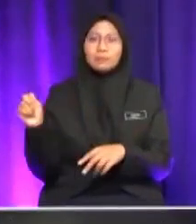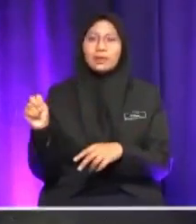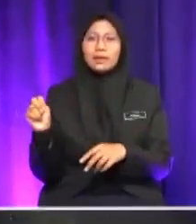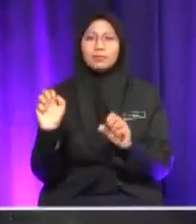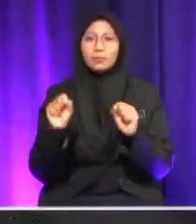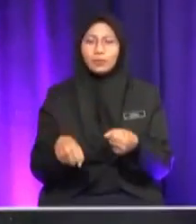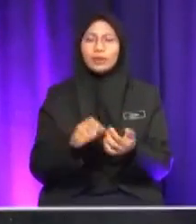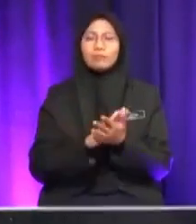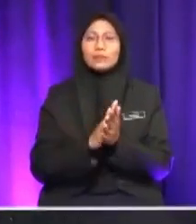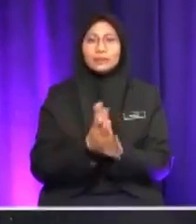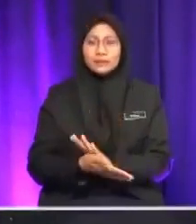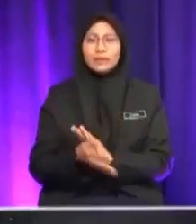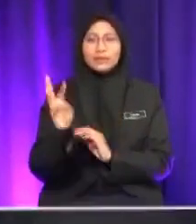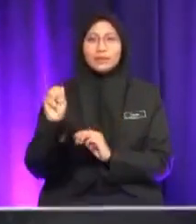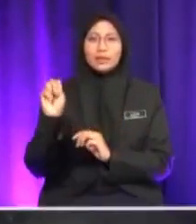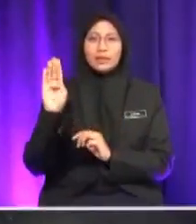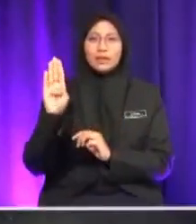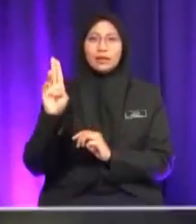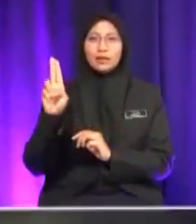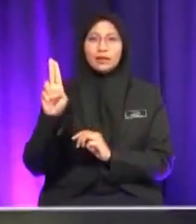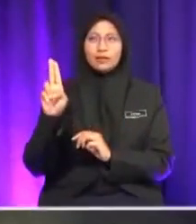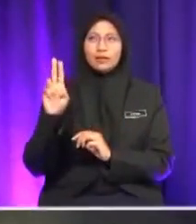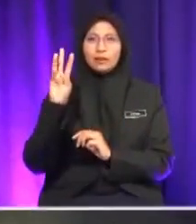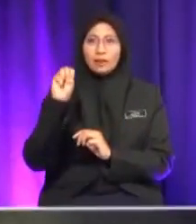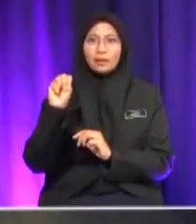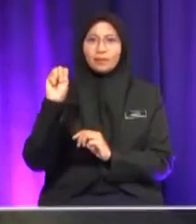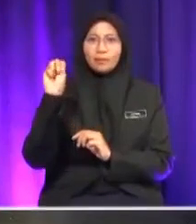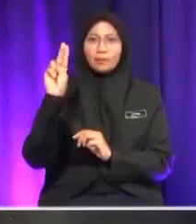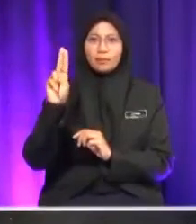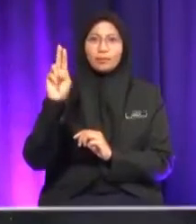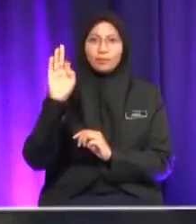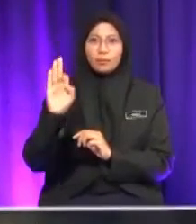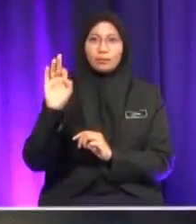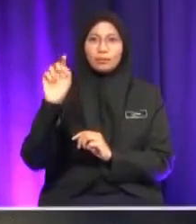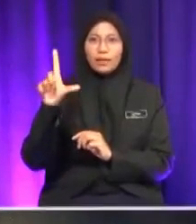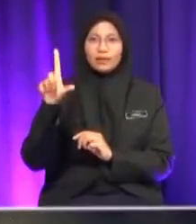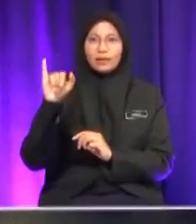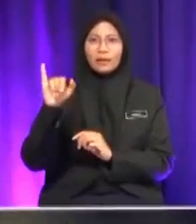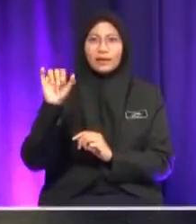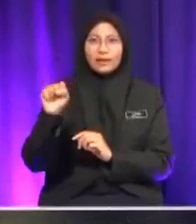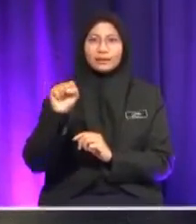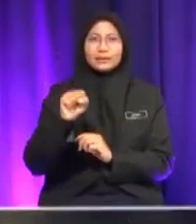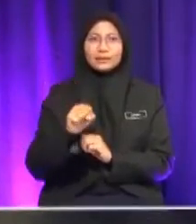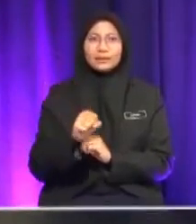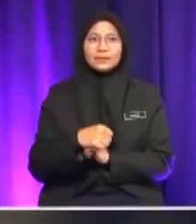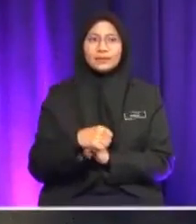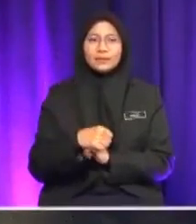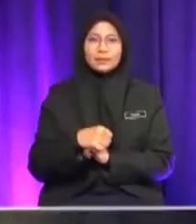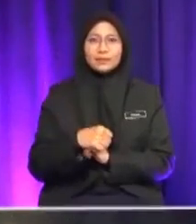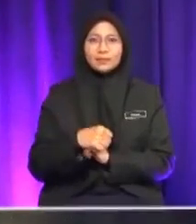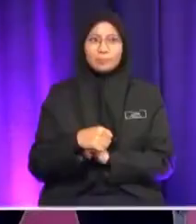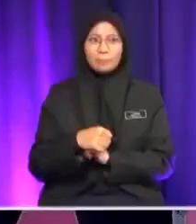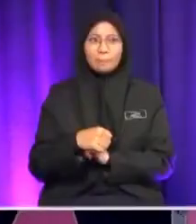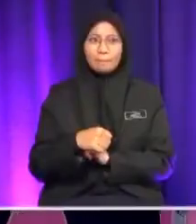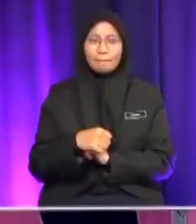muflis. Mereka akan dilist sebagai senarai hitam. Betul. Itu yang kita panggil sebagai muflis. Betul. Dan di